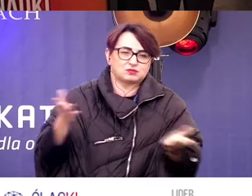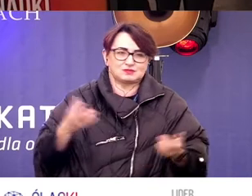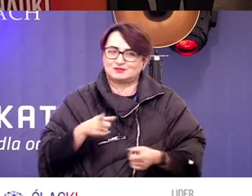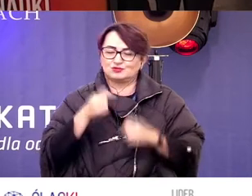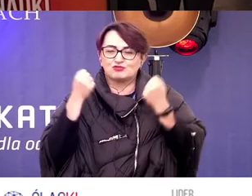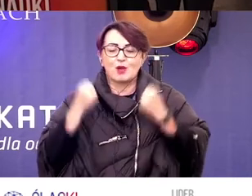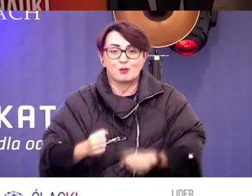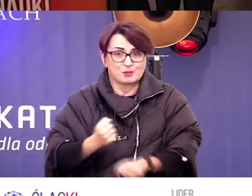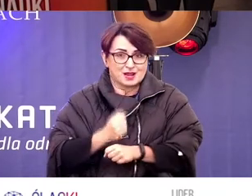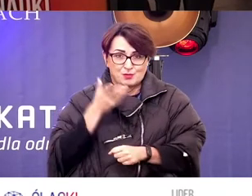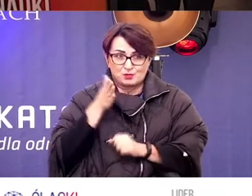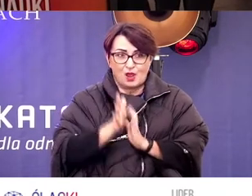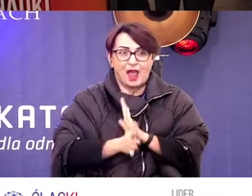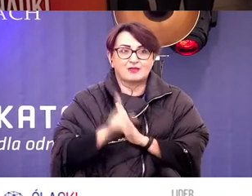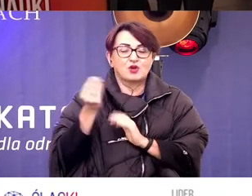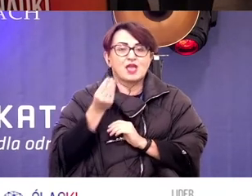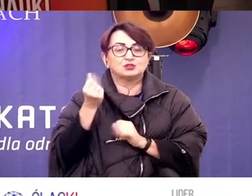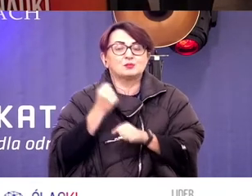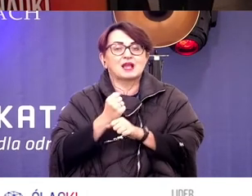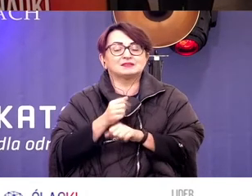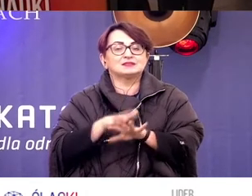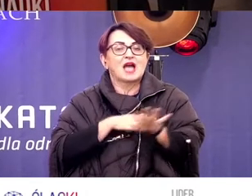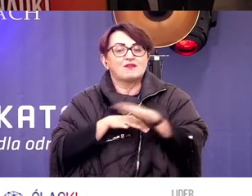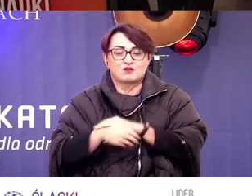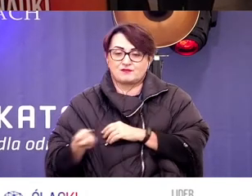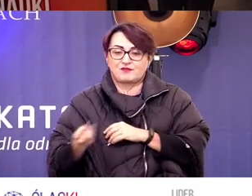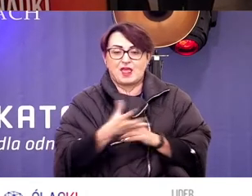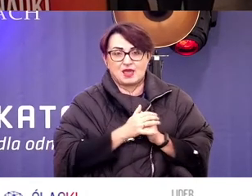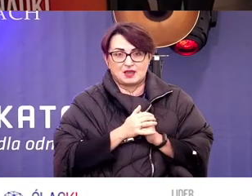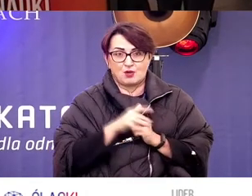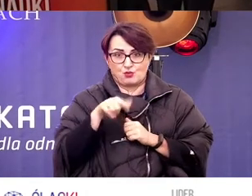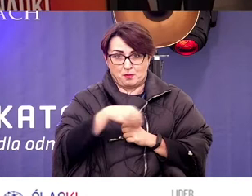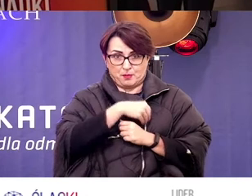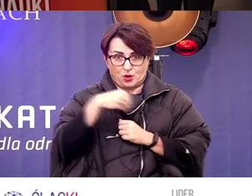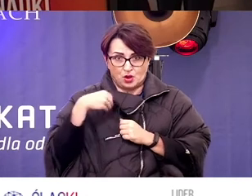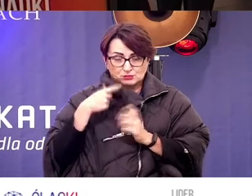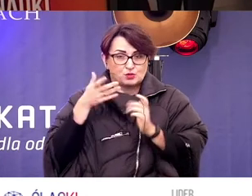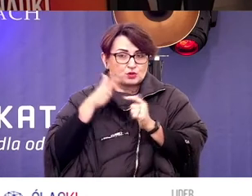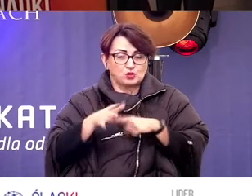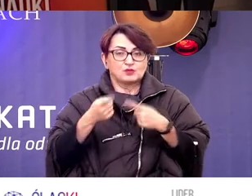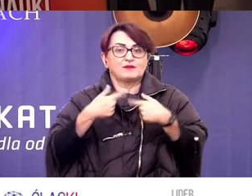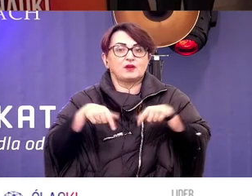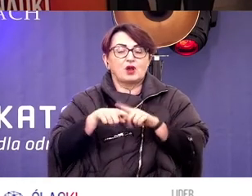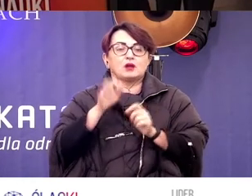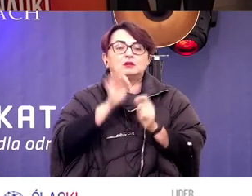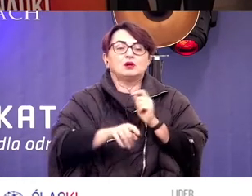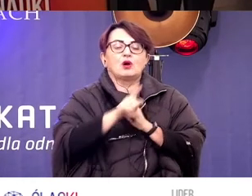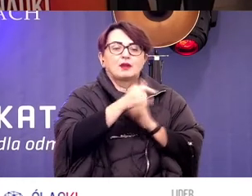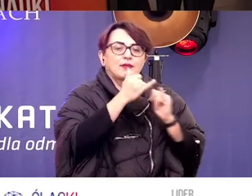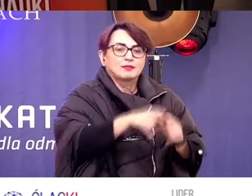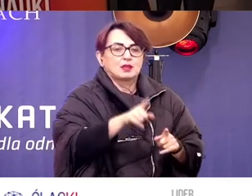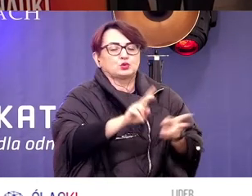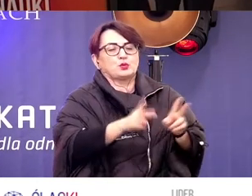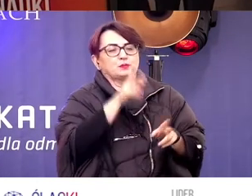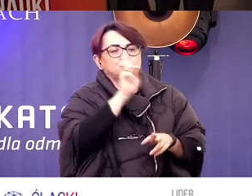ciężka praca i to jeszcze praca wielu zawodów, które w Polsce po prostu wykonują poszczególne zawody typu właśnie